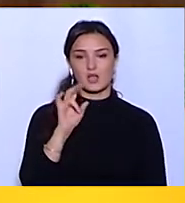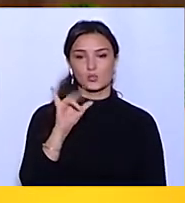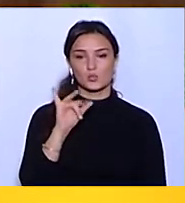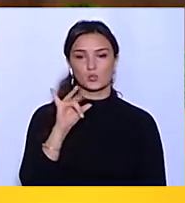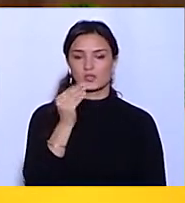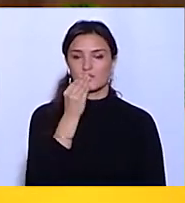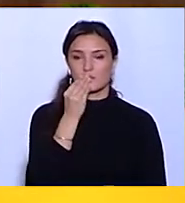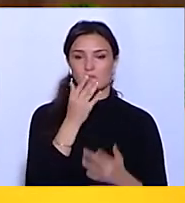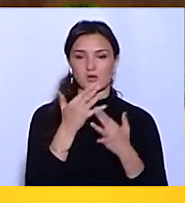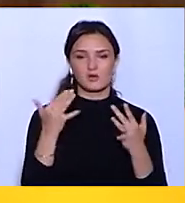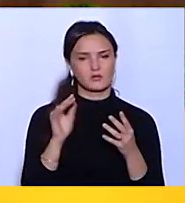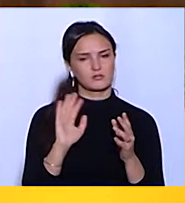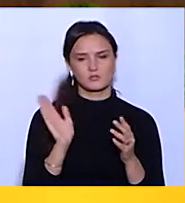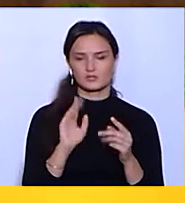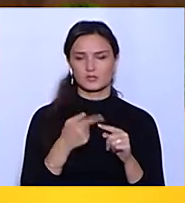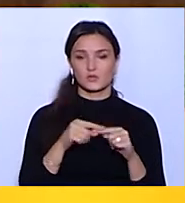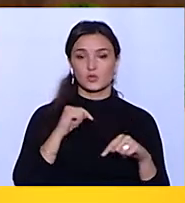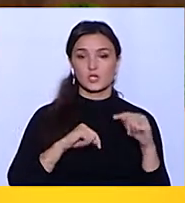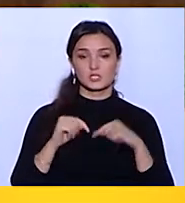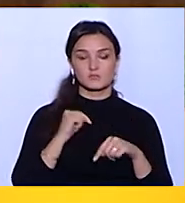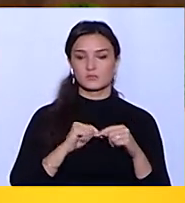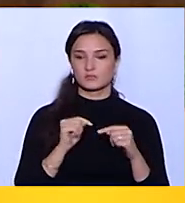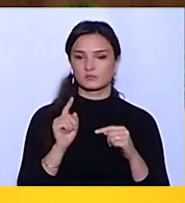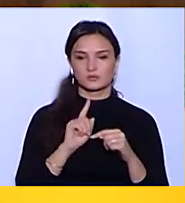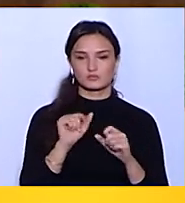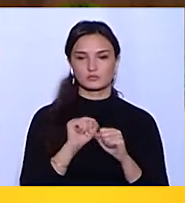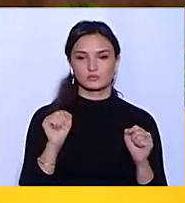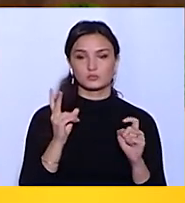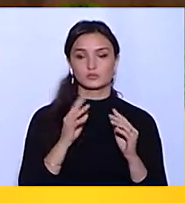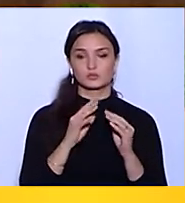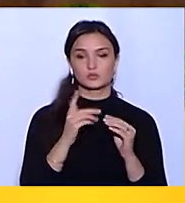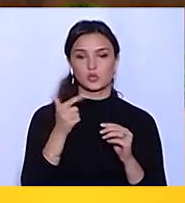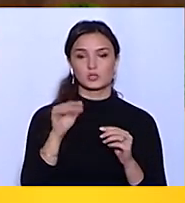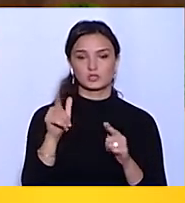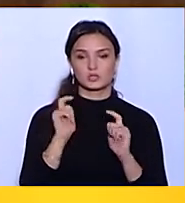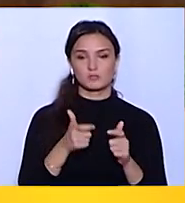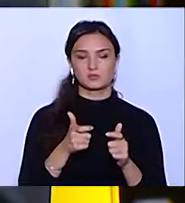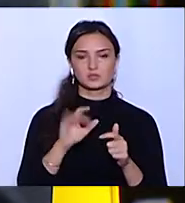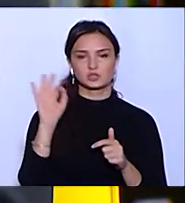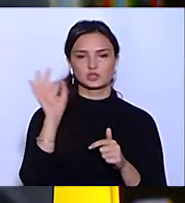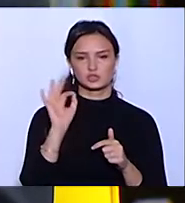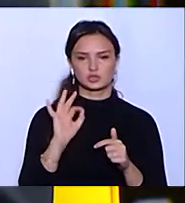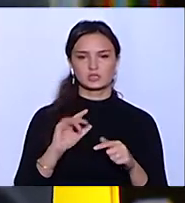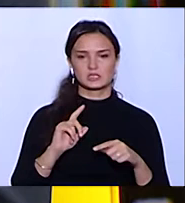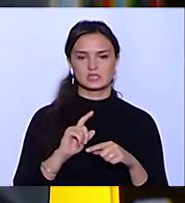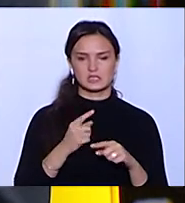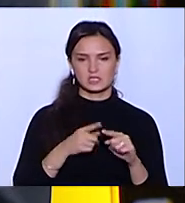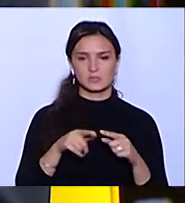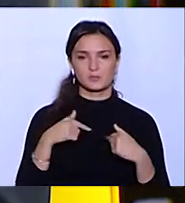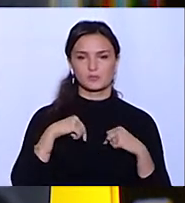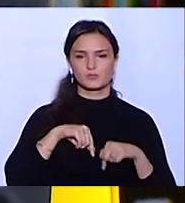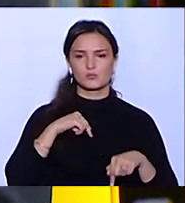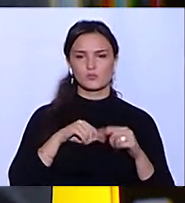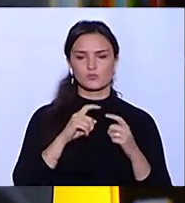არა. ორგანიზმი ყველა შემთხვევაში იბრძვის და გოგიტა დამეთანხმება, ხშირად ისეთია ეს